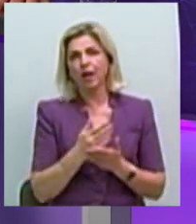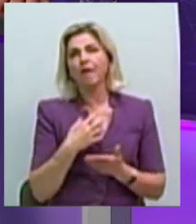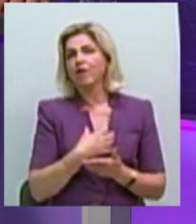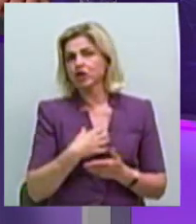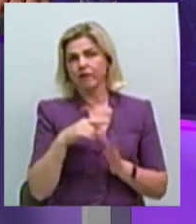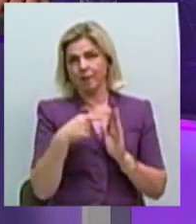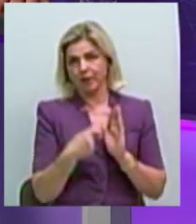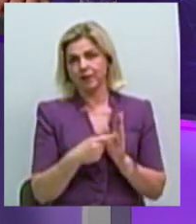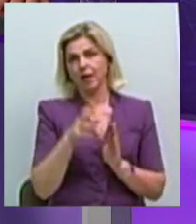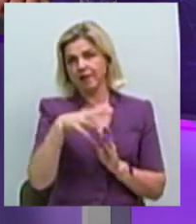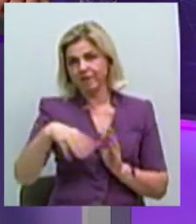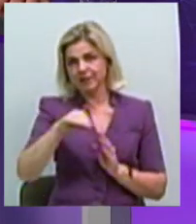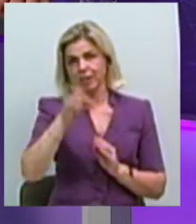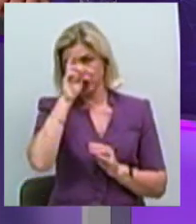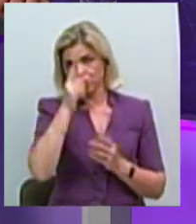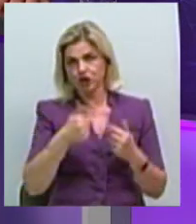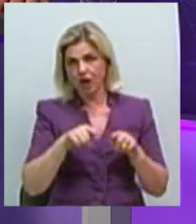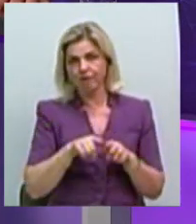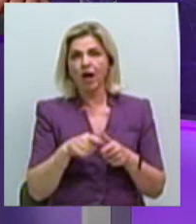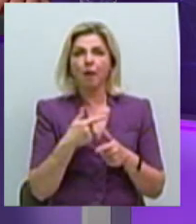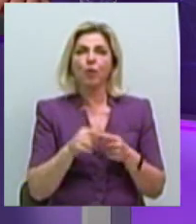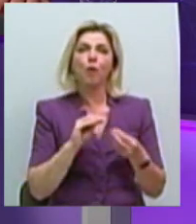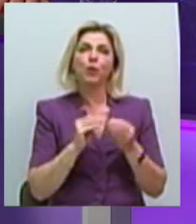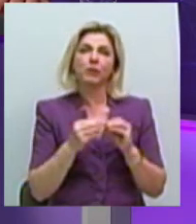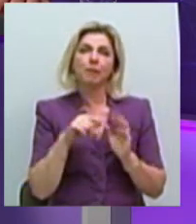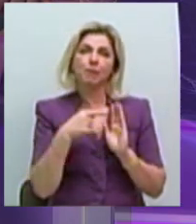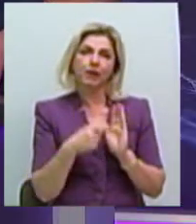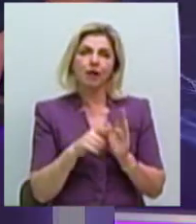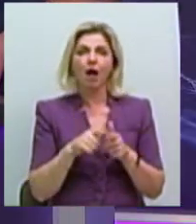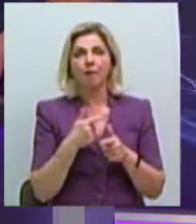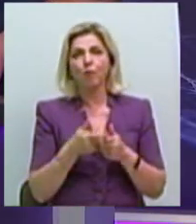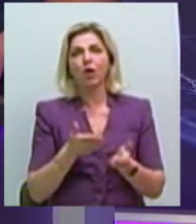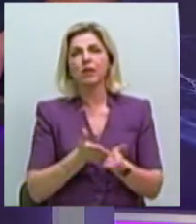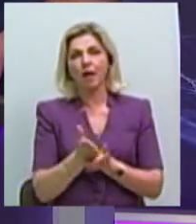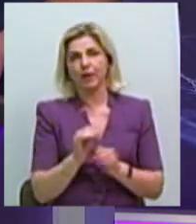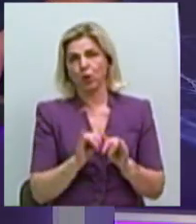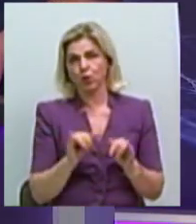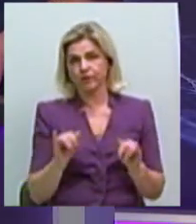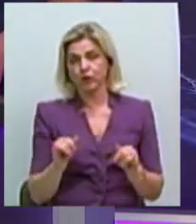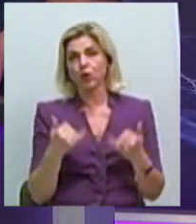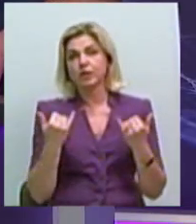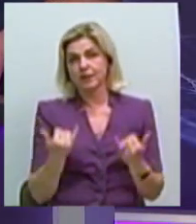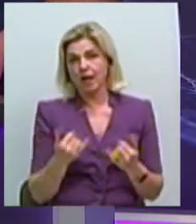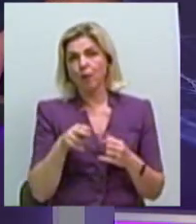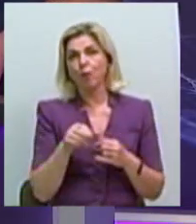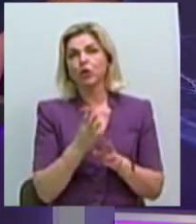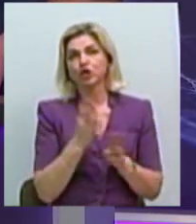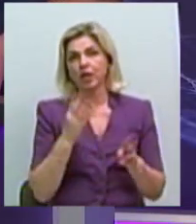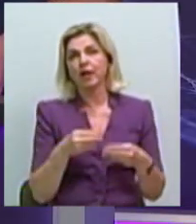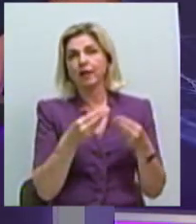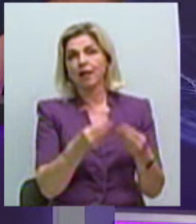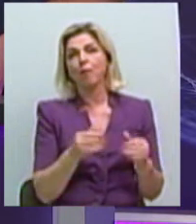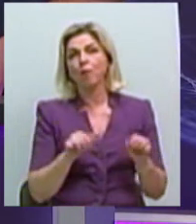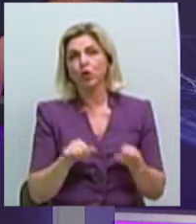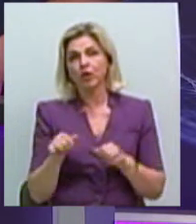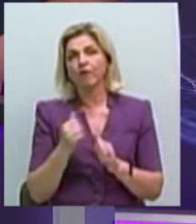якісь або проблемні питання, або напрямки розвитку. І зараз ми по черзі дамо можливість